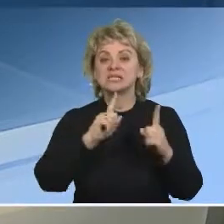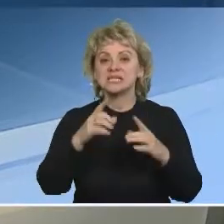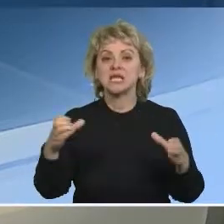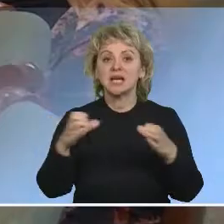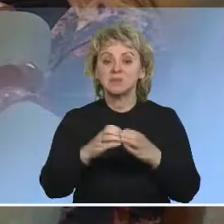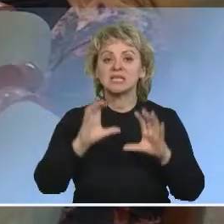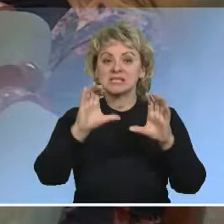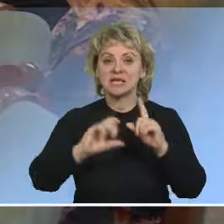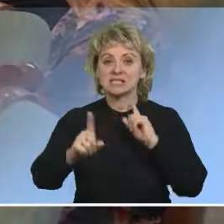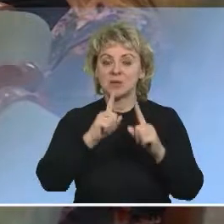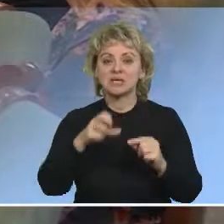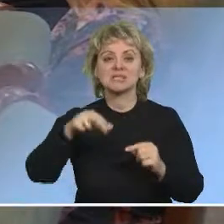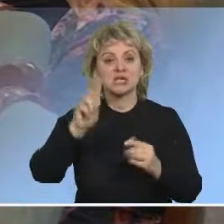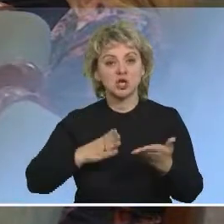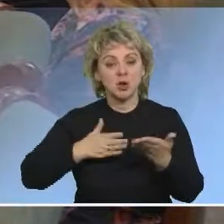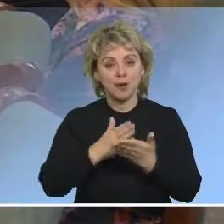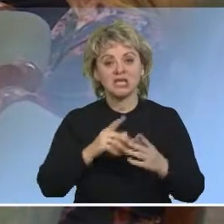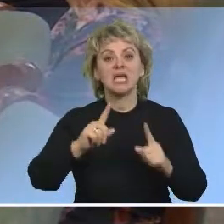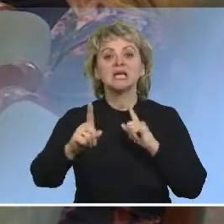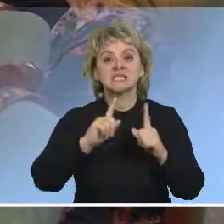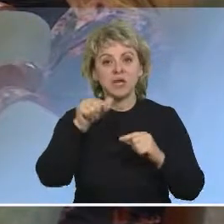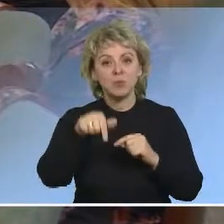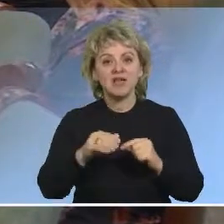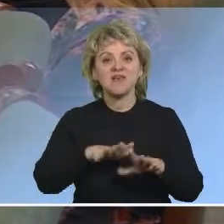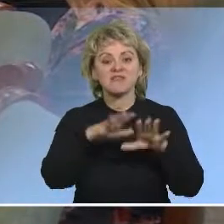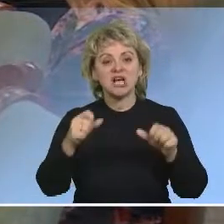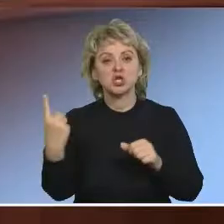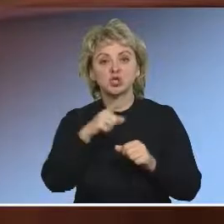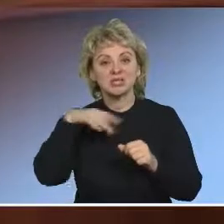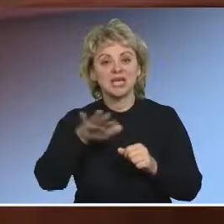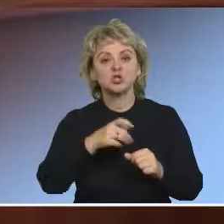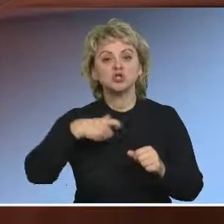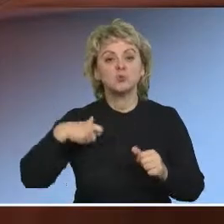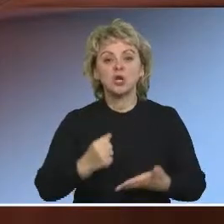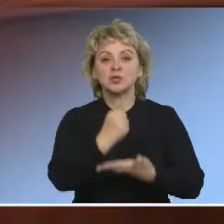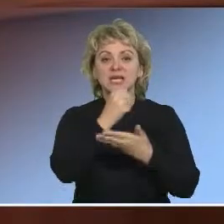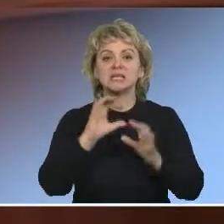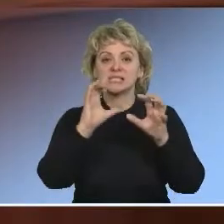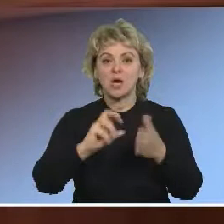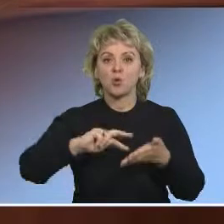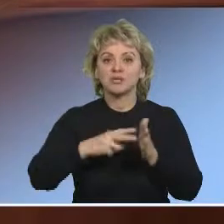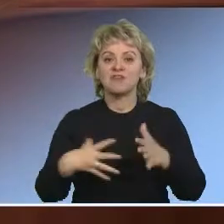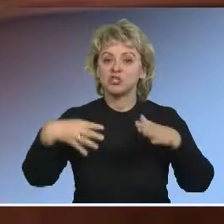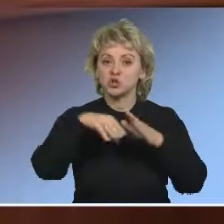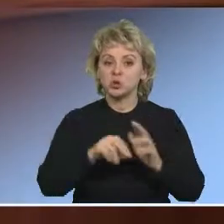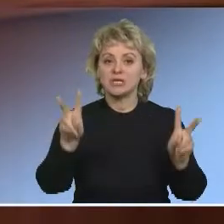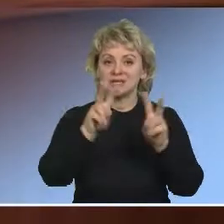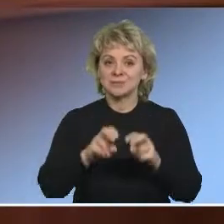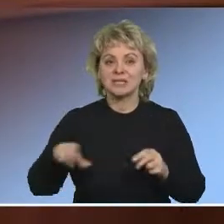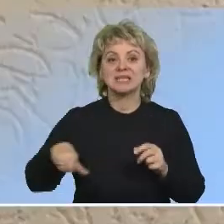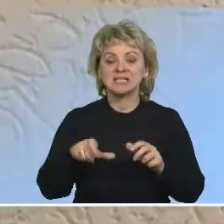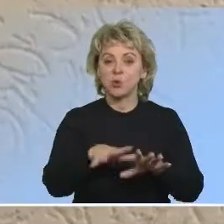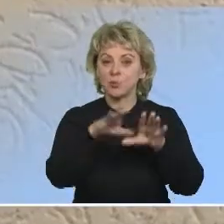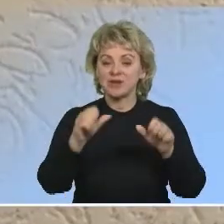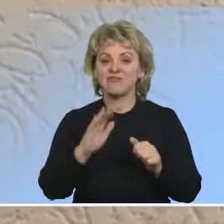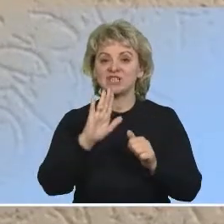Сегодня на заседании Комитета Заксобрания по социальной политике и собрании фракции «Единая Россия» депутаты поддержали законопроект, внесенный на рассмотрение в